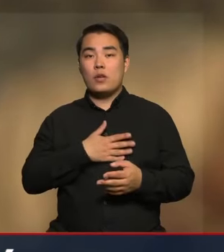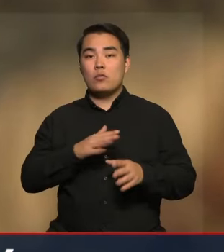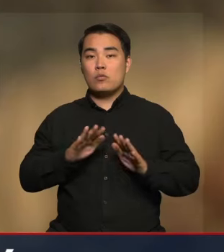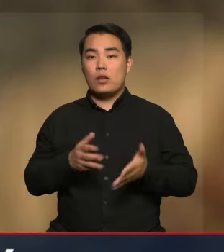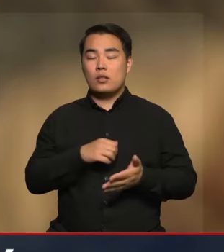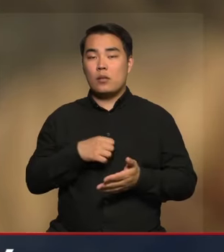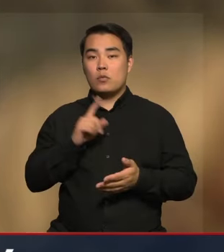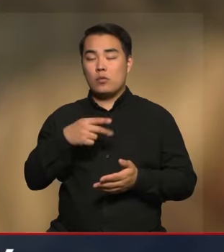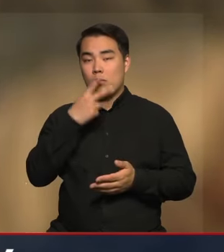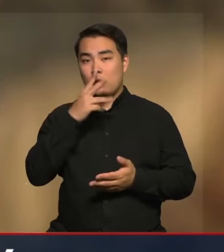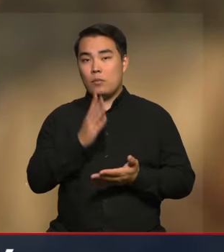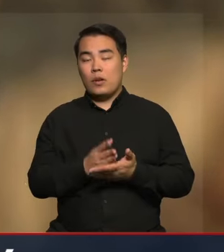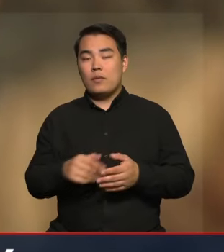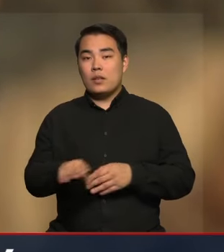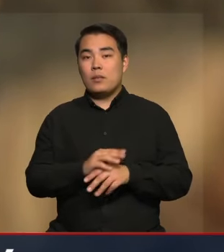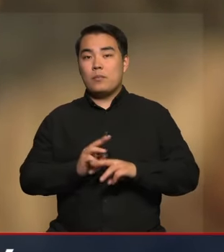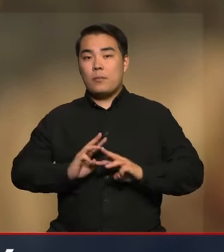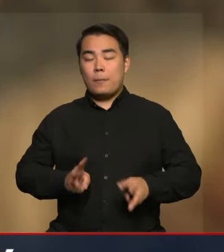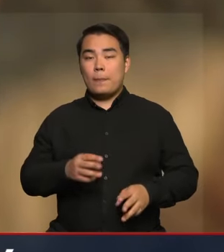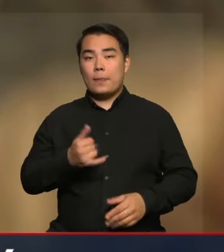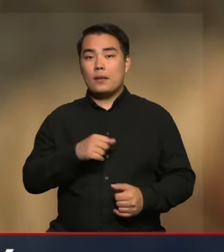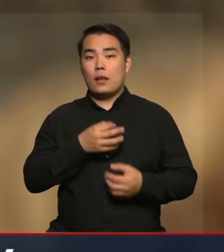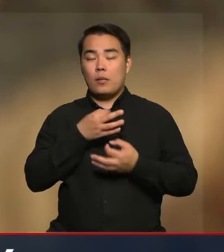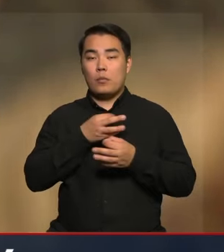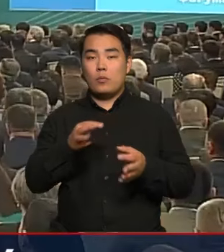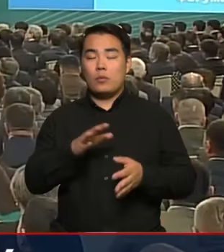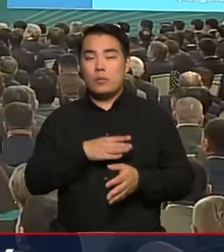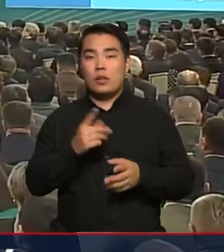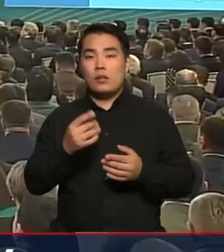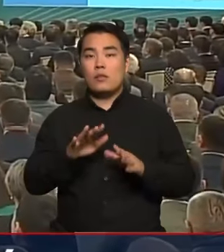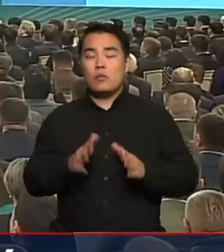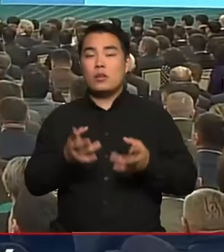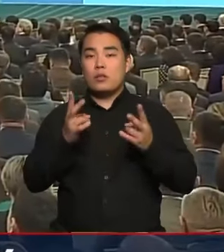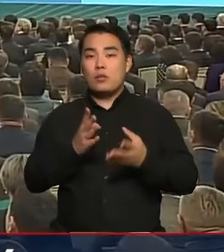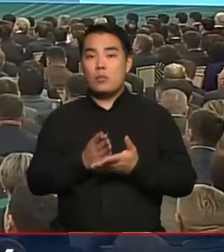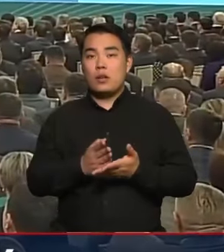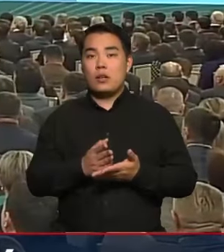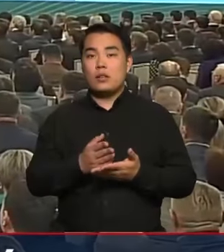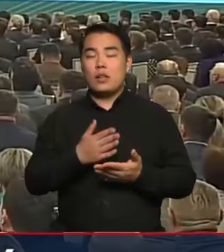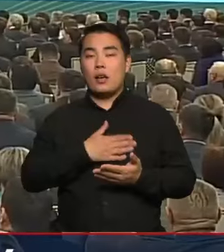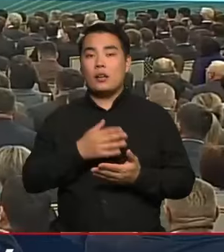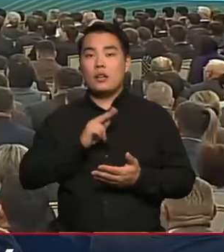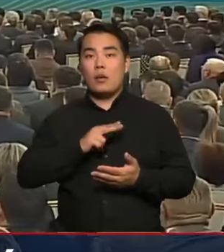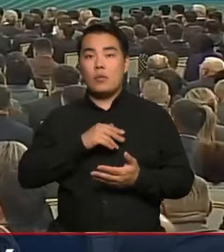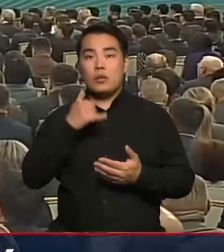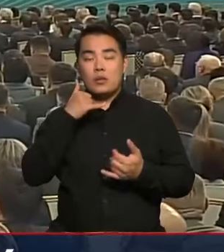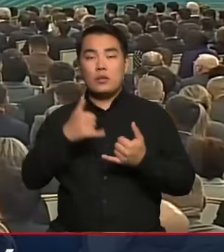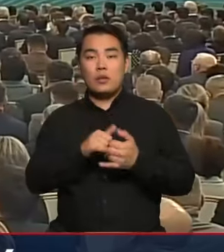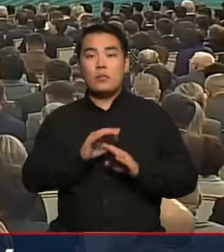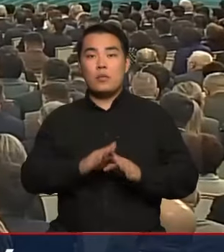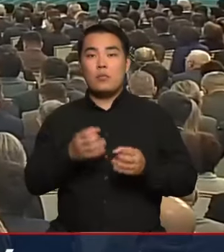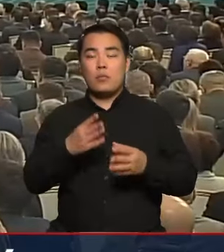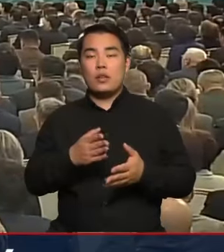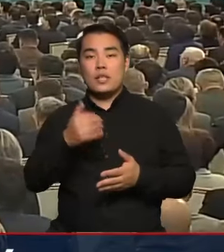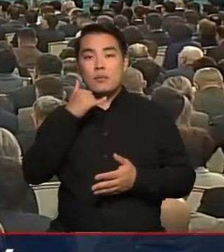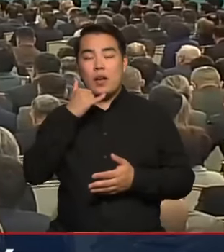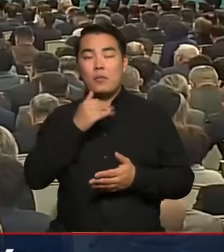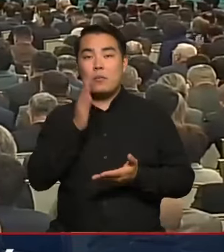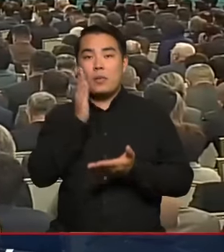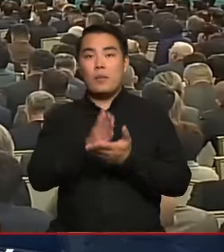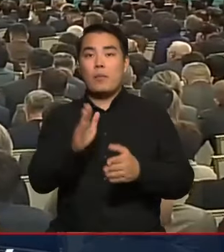тыс қалмайды. Барлық министрлерге ескертілген. Қандай да бір жағдай болсын, мен қызметтік телефонға жүгінбей-ақ, смартфонмен тікелей тапсырма